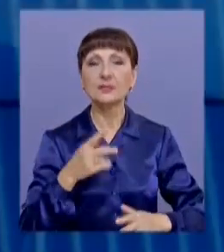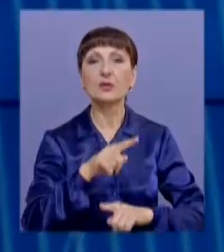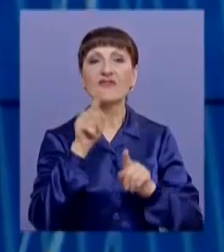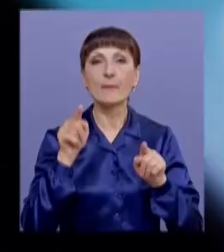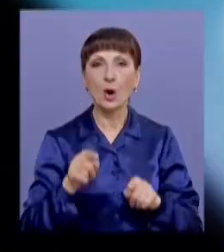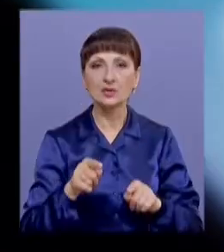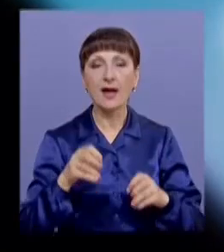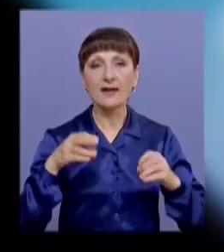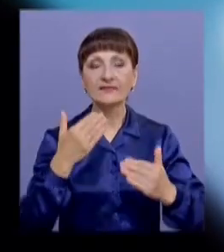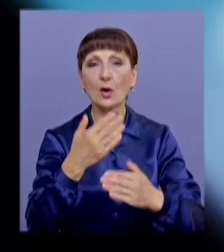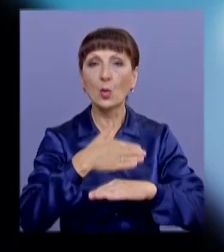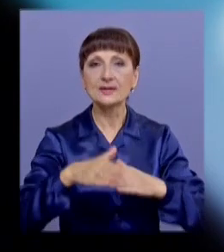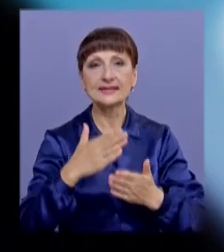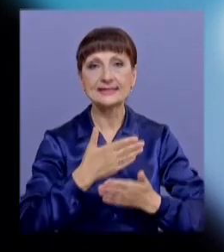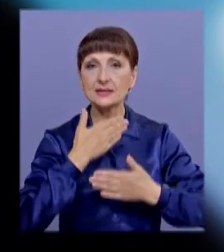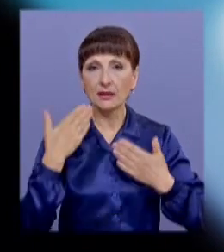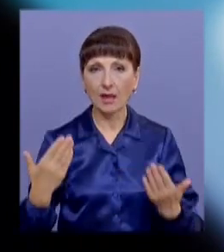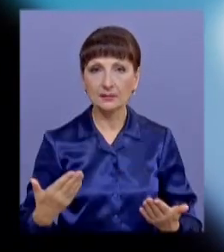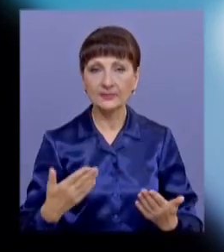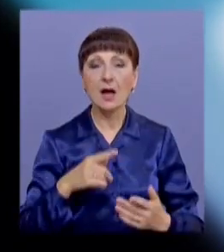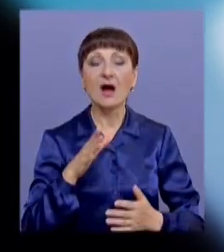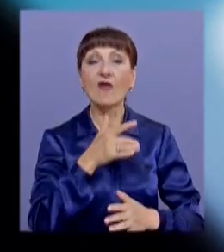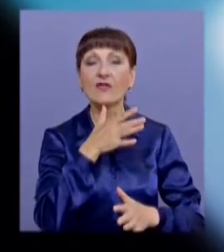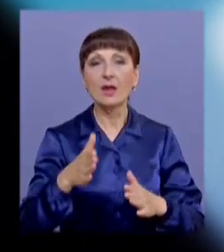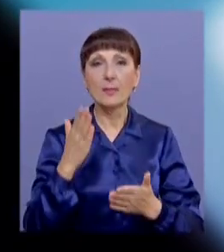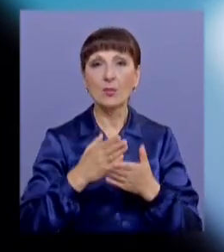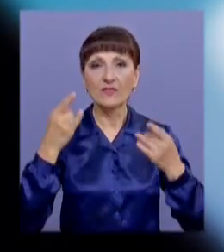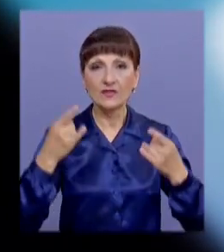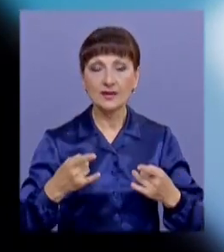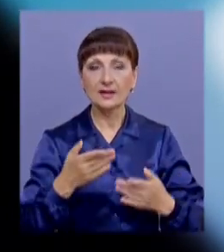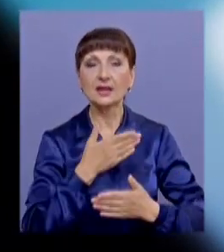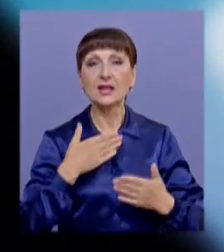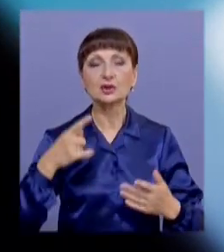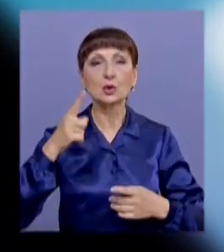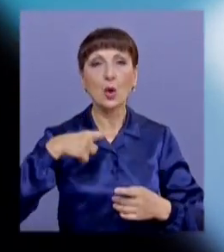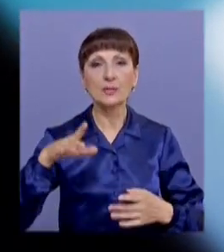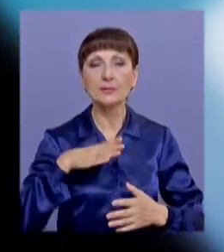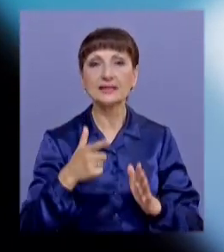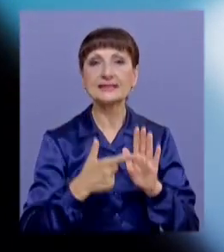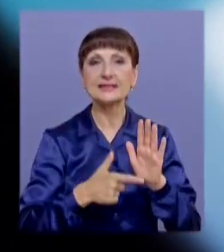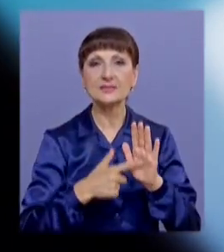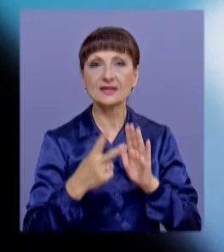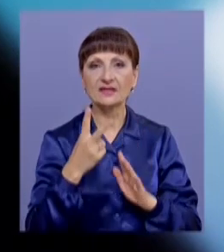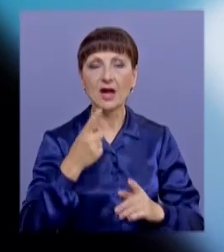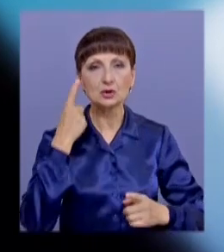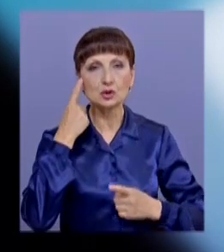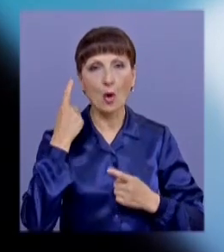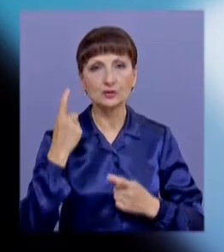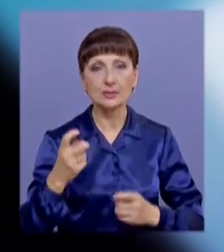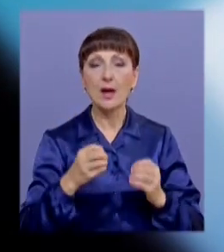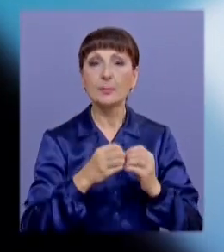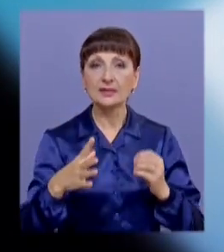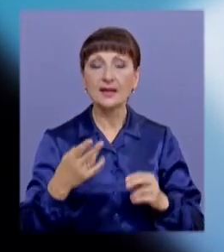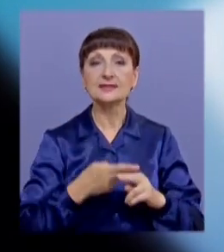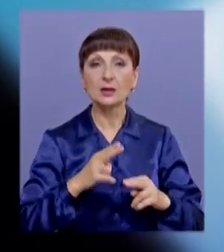задавали вопрос, освещена ли ваша улица. Тогда во время прямого эфира на наш редакционный номер поступило 72 сообщения, 15